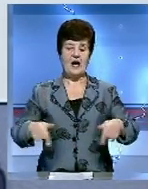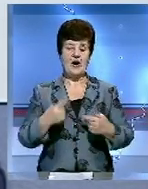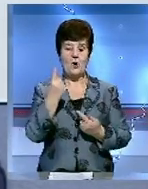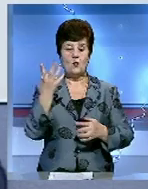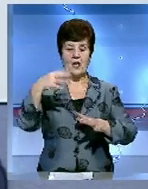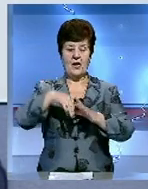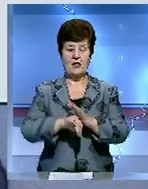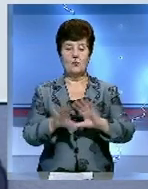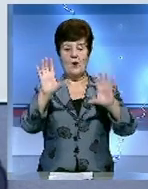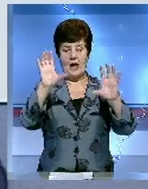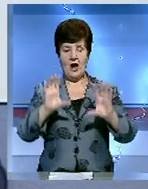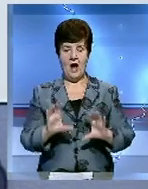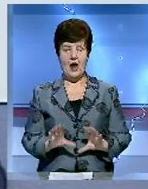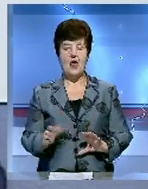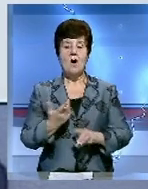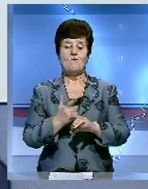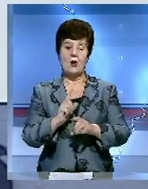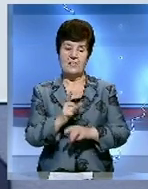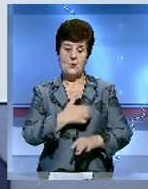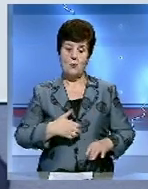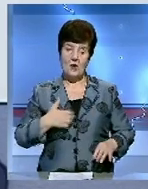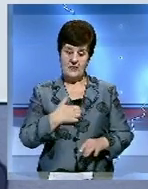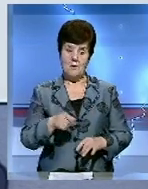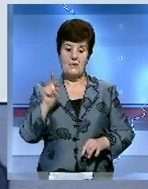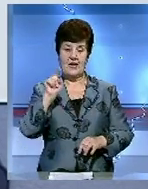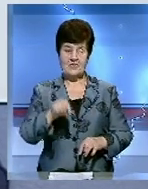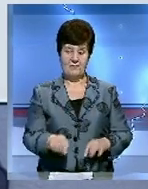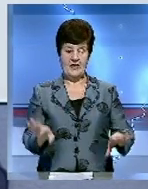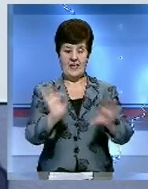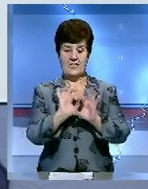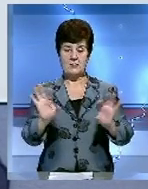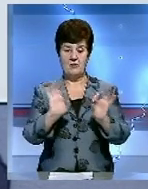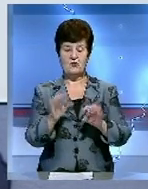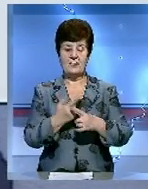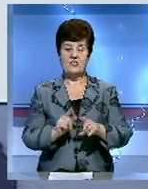legal foarte important pentru ca să fie respectate aceste principii.